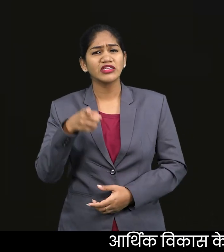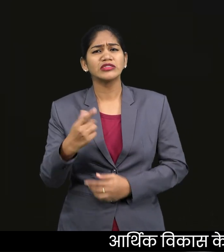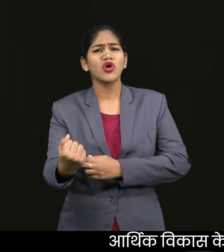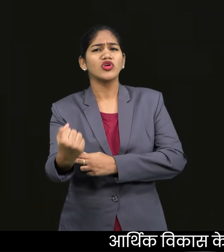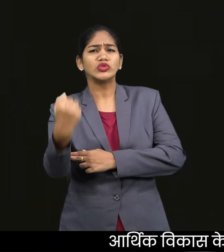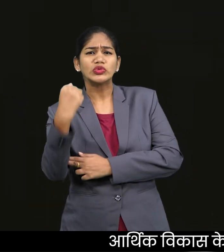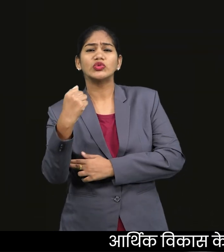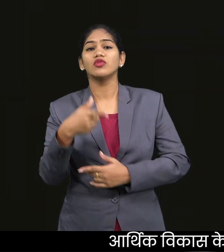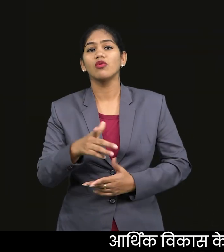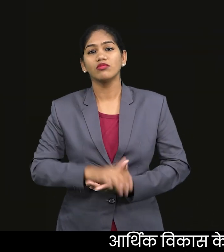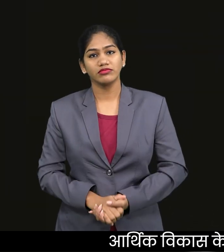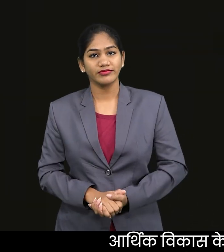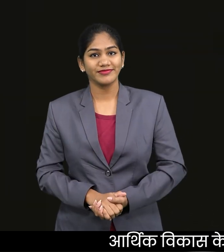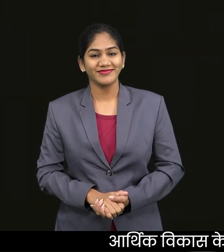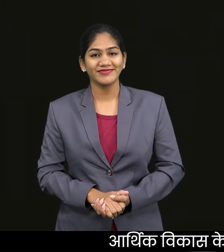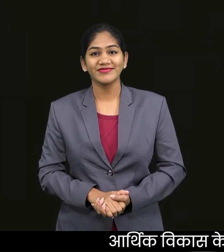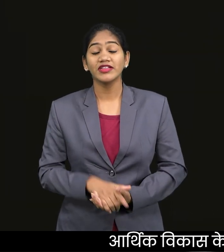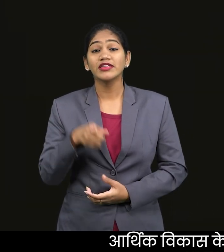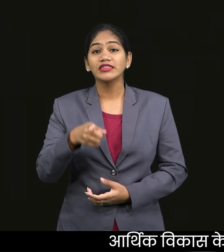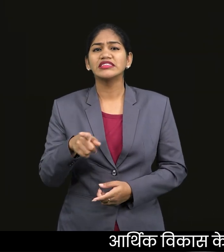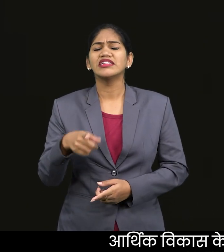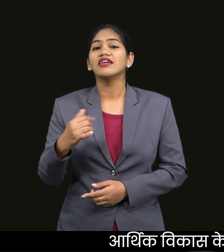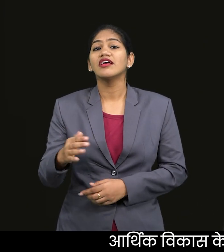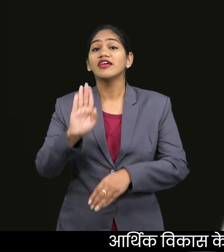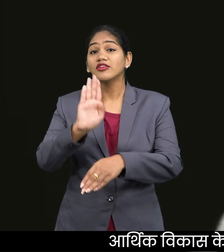वादों को पूरा करने में विफल रही।